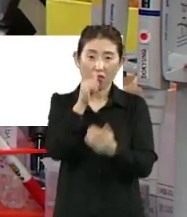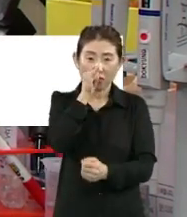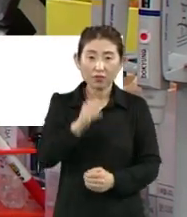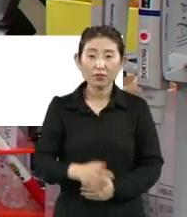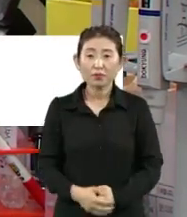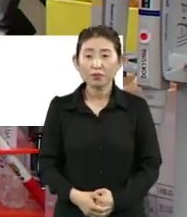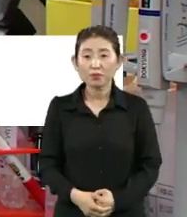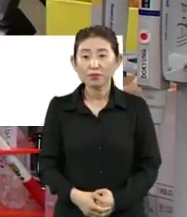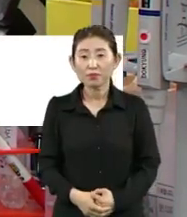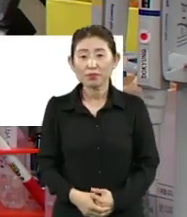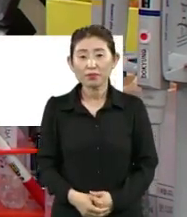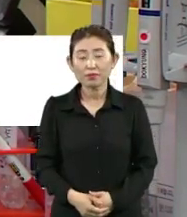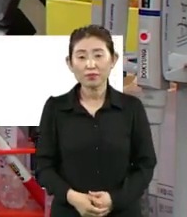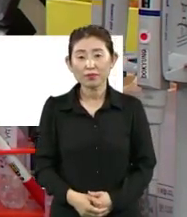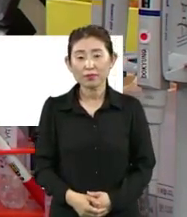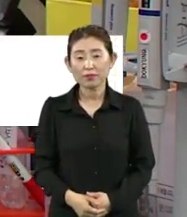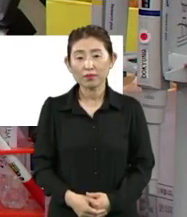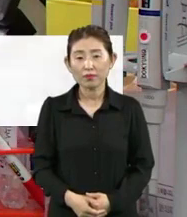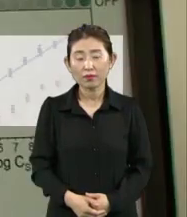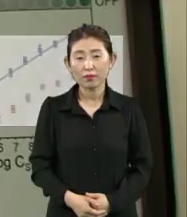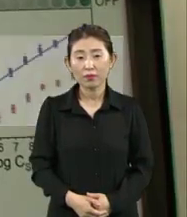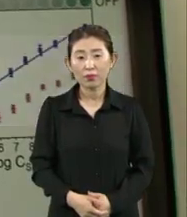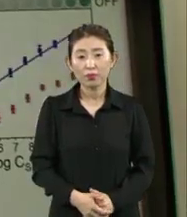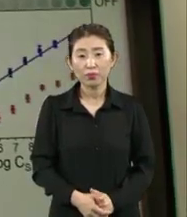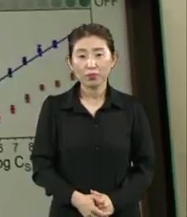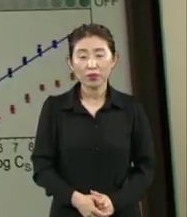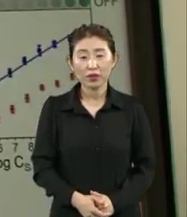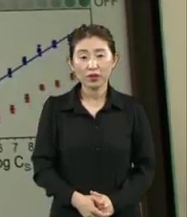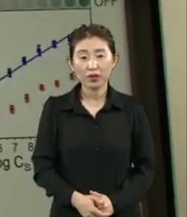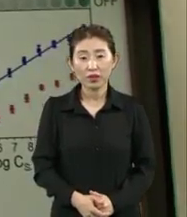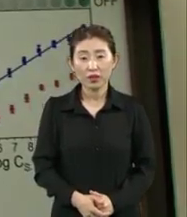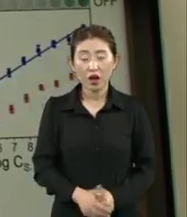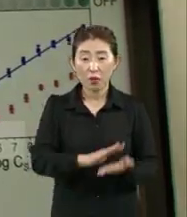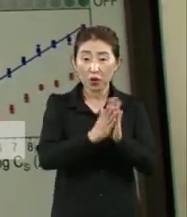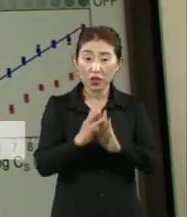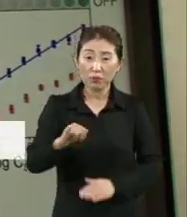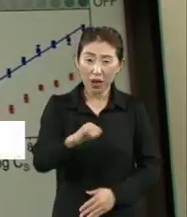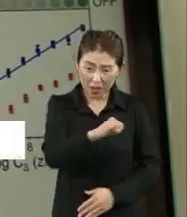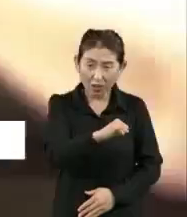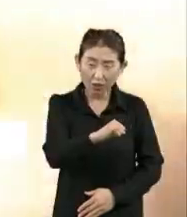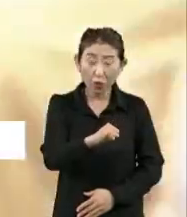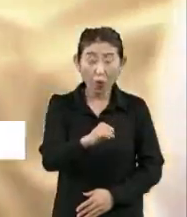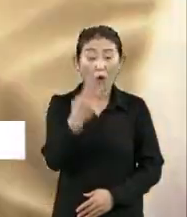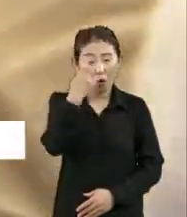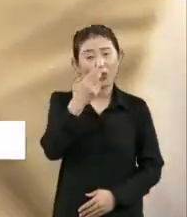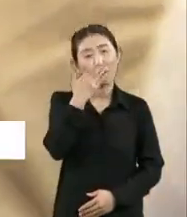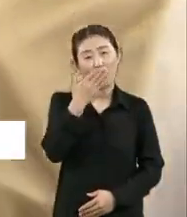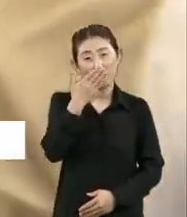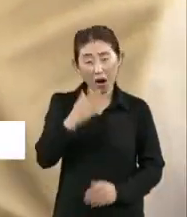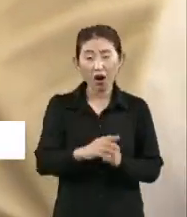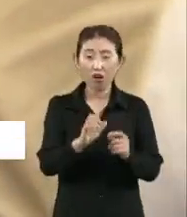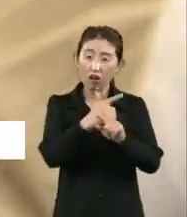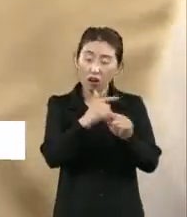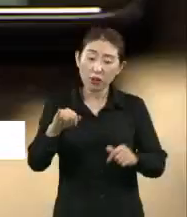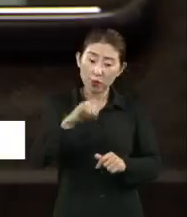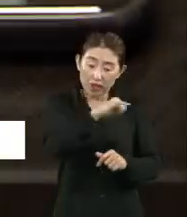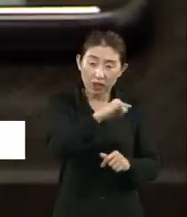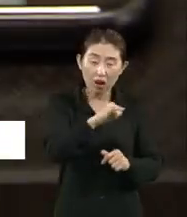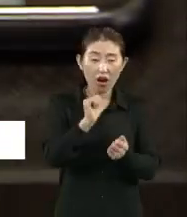검증을 해줌으로써 정확성을 높일 수 있었습니다. 연구팀은 변이 바이러스도 적용이 가능하다며 다양한